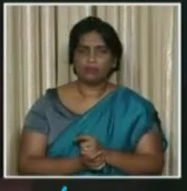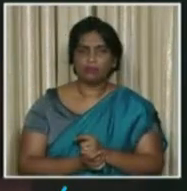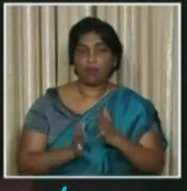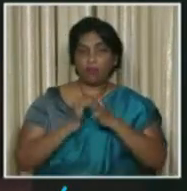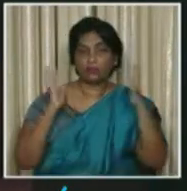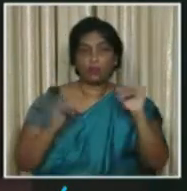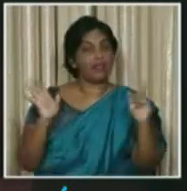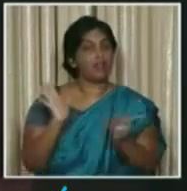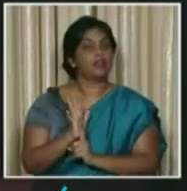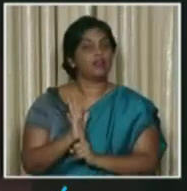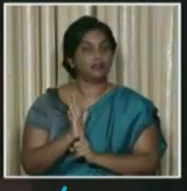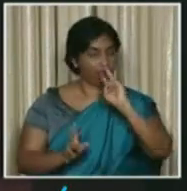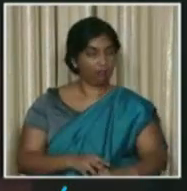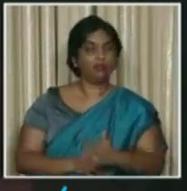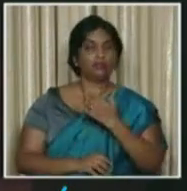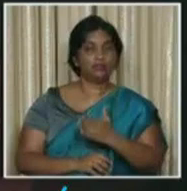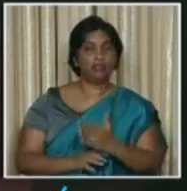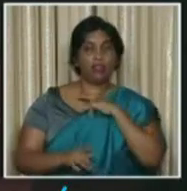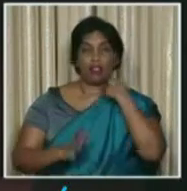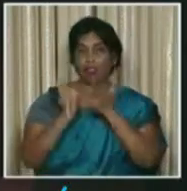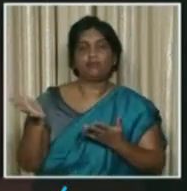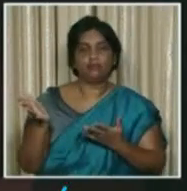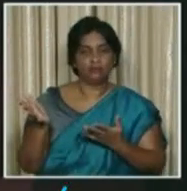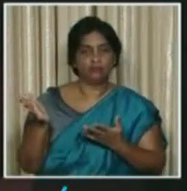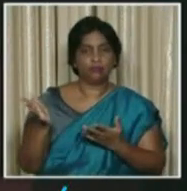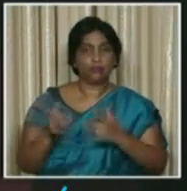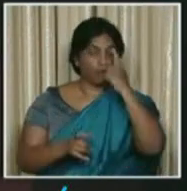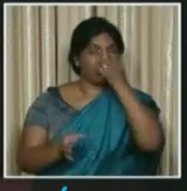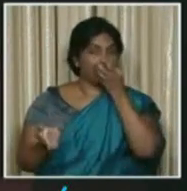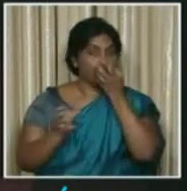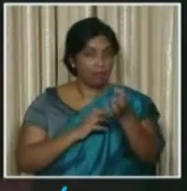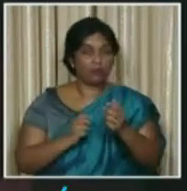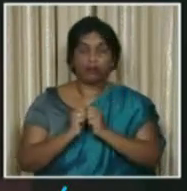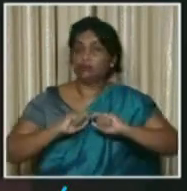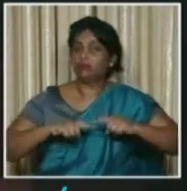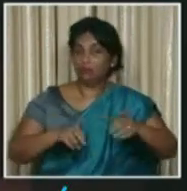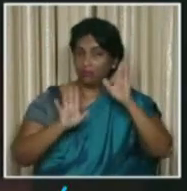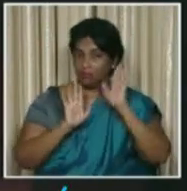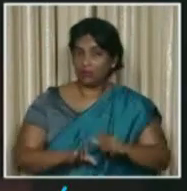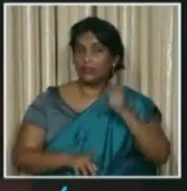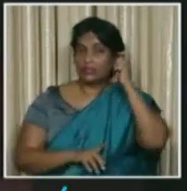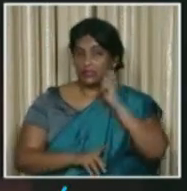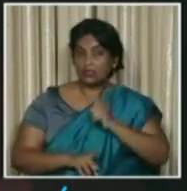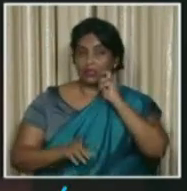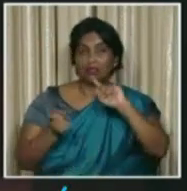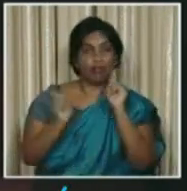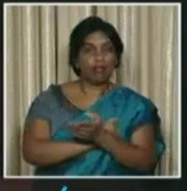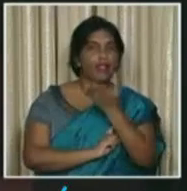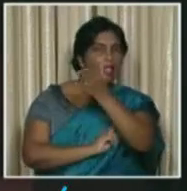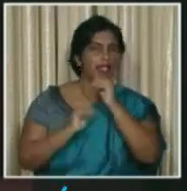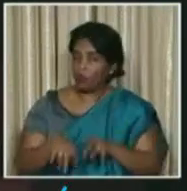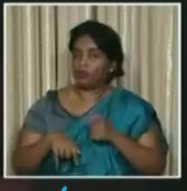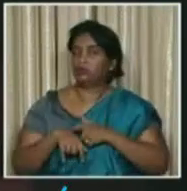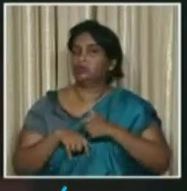මහලකොට 69,00,000කගේ රවට්ටලා අතේ ලේර තවරගෙන පාස්කු ප්‍රහාරය ක්‍රියාත්මක කරපු ත්‍රස්තවාදීන් හංගන්න හදන්නේ ඇයි කියලා මං